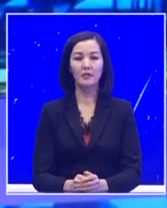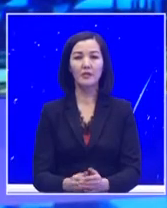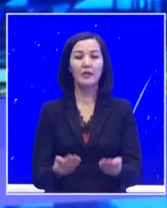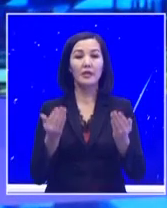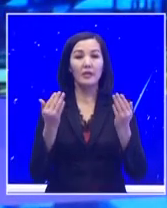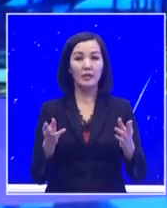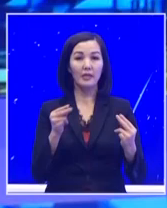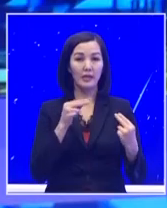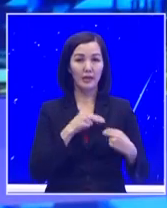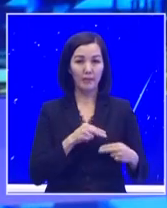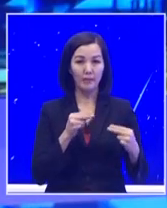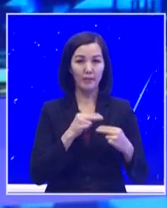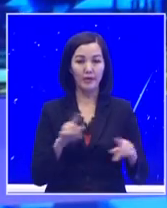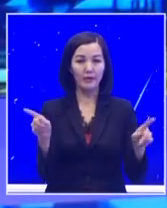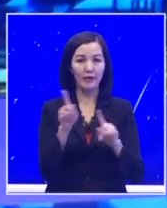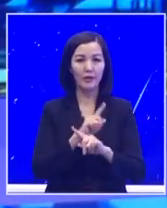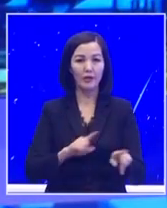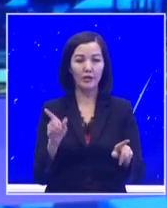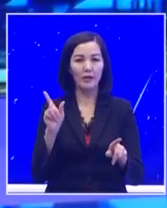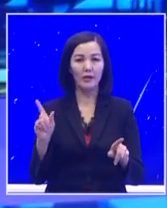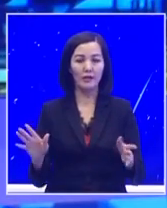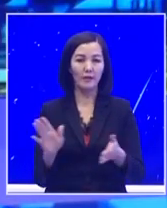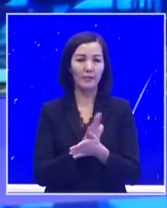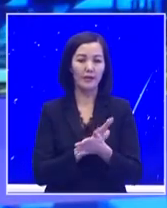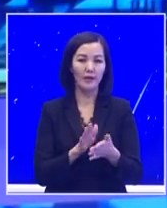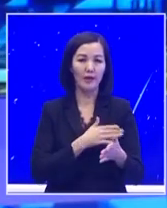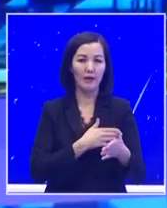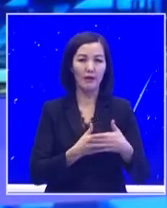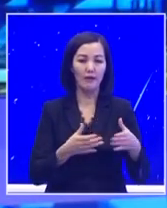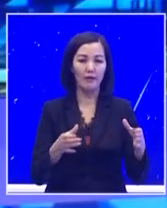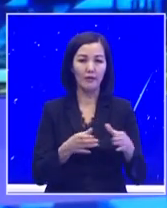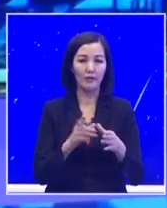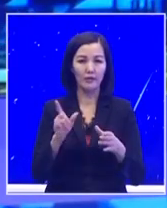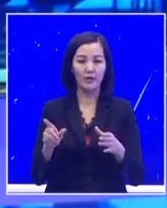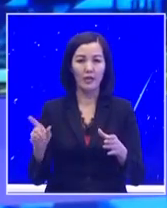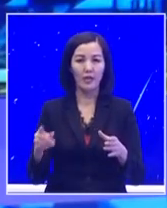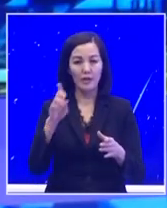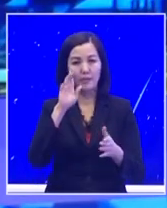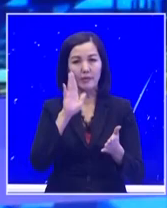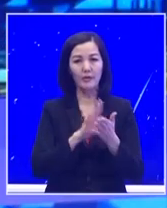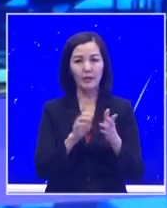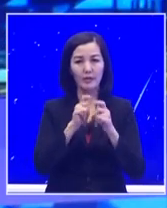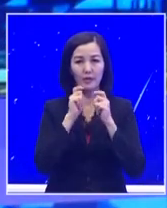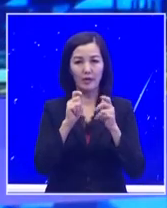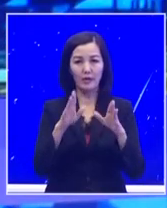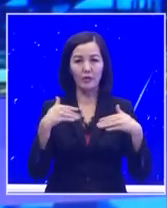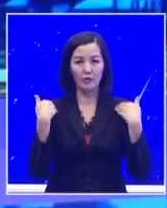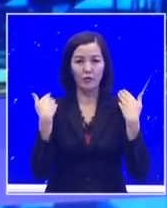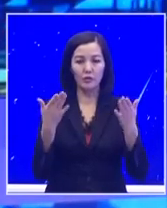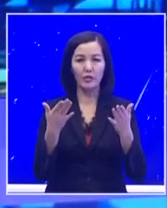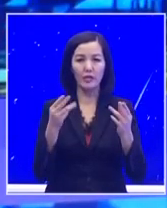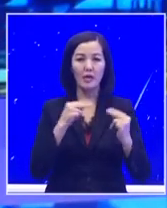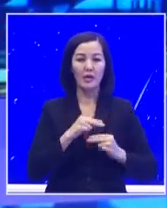Енді еңбегімен ерекшеленген волонтерлар мемлекеттік наградаларға ұсынылады. Ал волонтерлік жұмыс еңбек өтілі болып